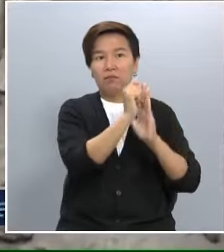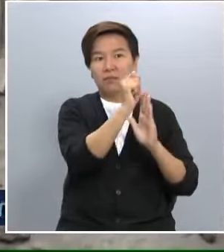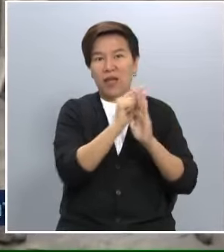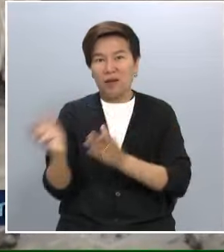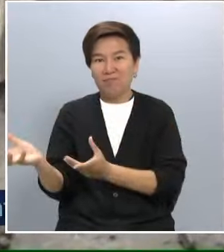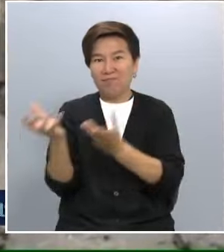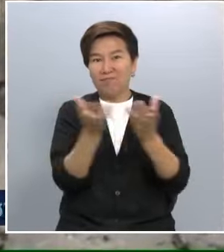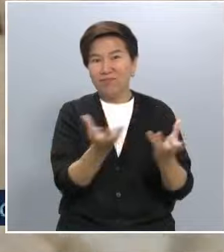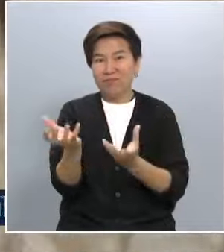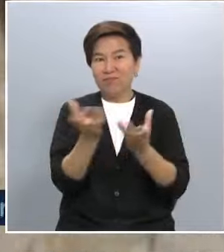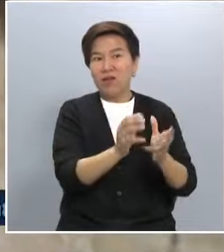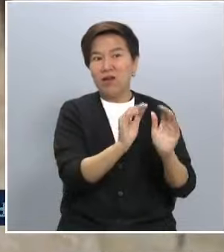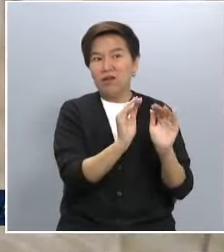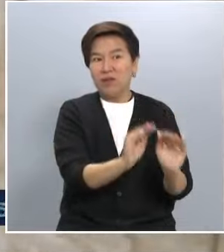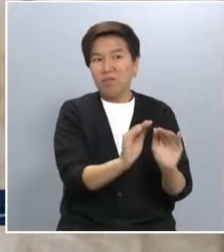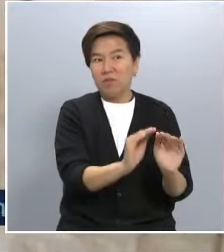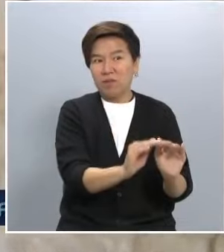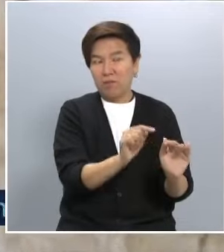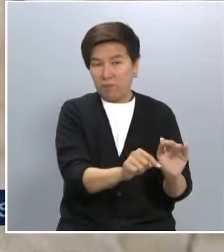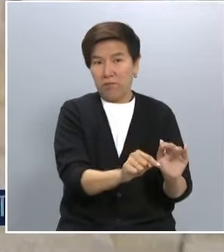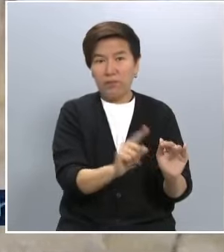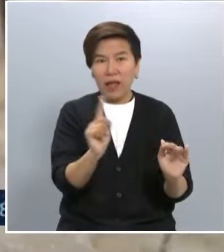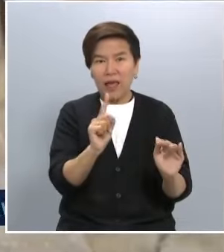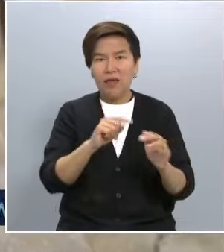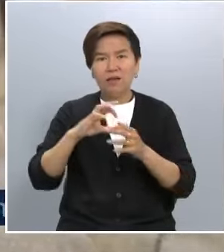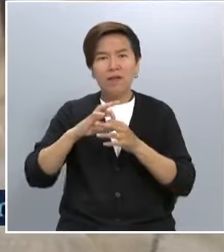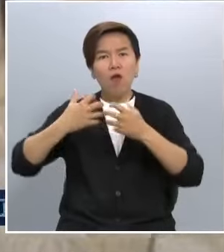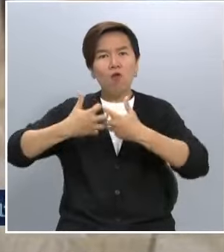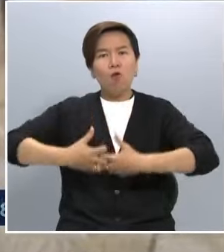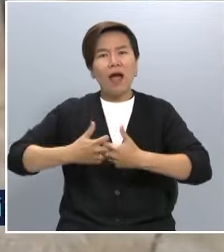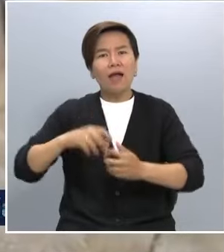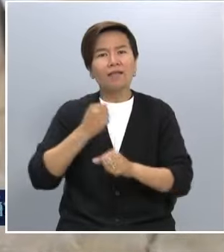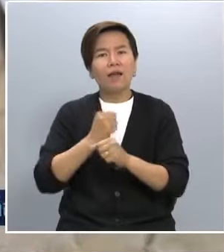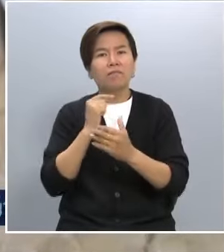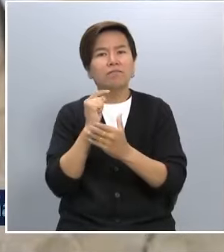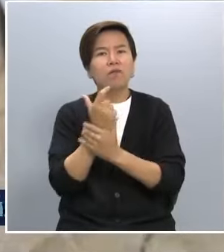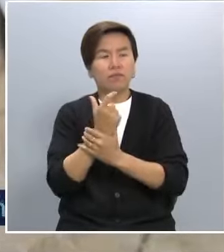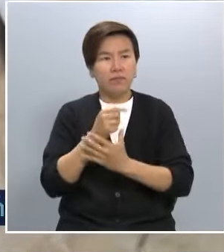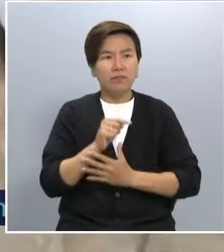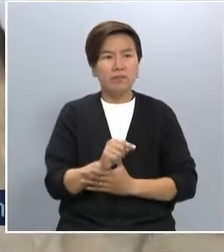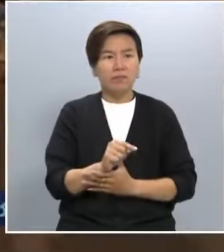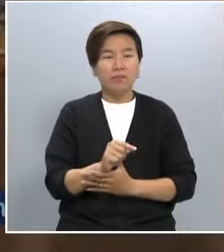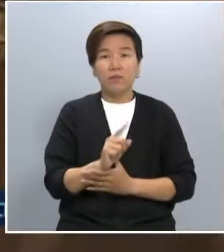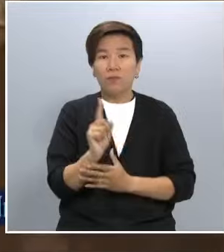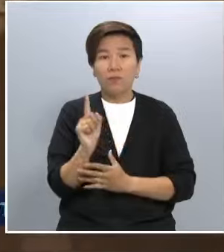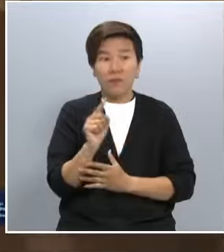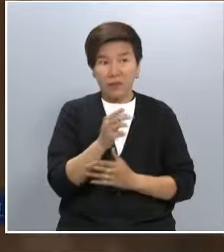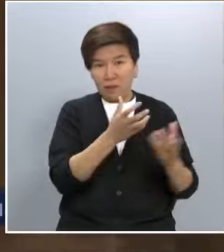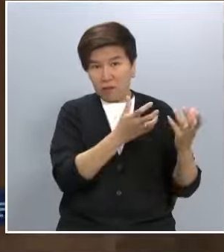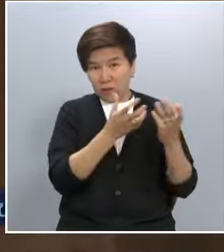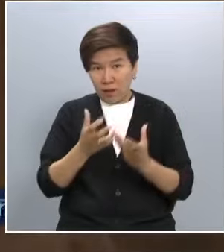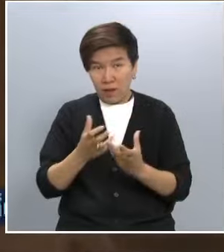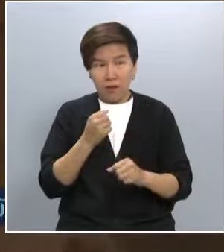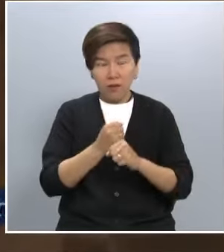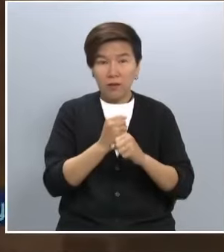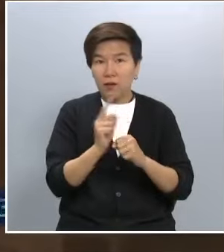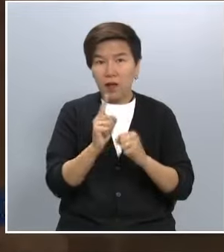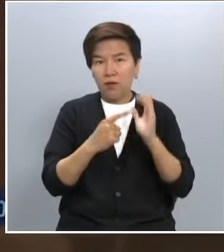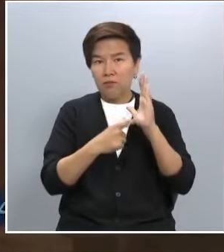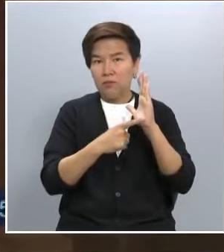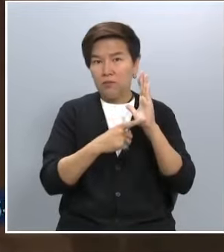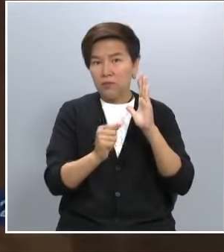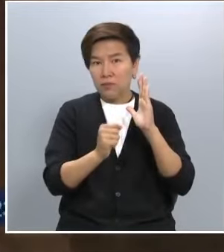ากักเก็บเอาไว้ในโรงงานหลอมโลหะตั้งอยู่ในอำเภอเมืองสมุทรสาครซึ่งต่อมานะครับในผลดำธรรมท่านก็เป็นผู้ว่